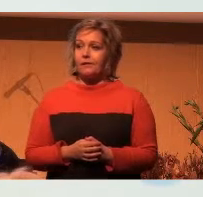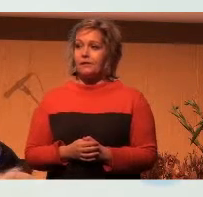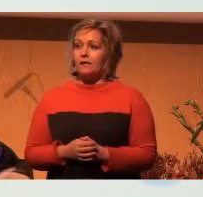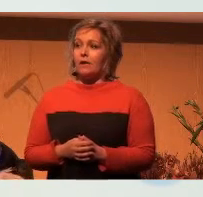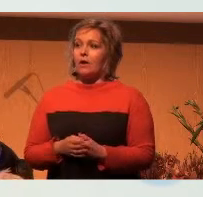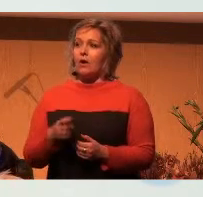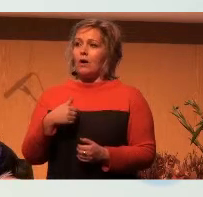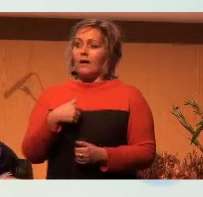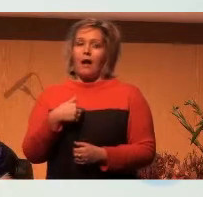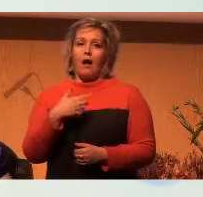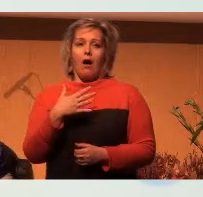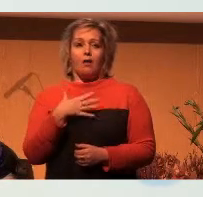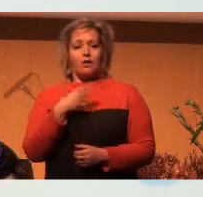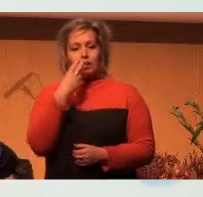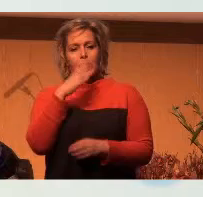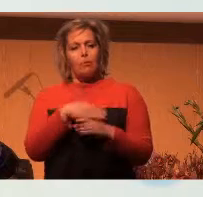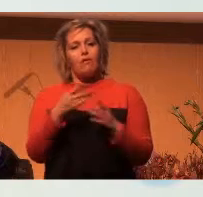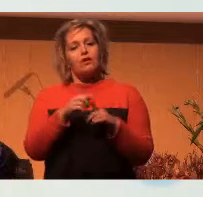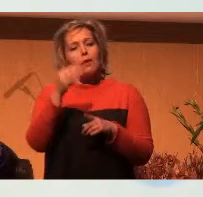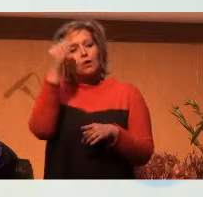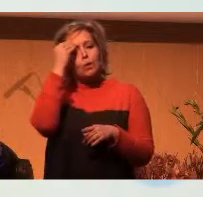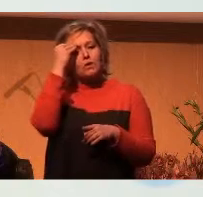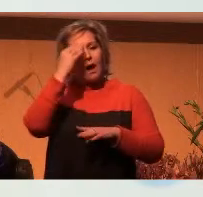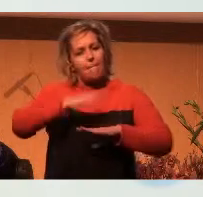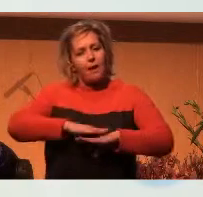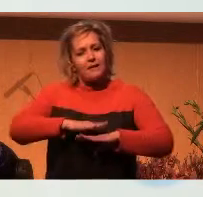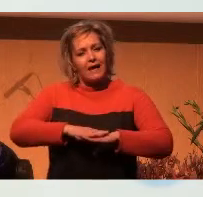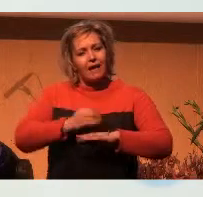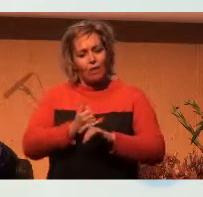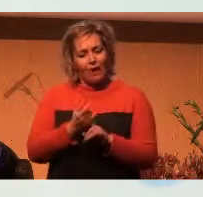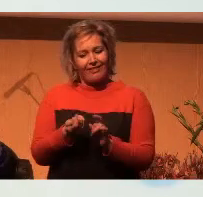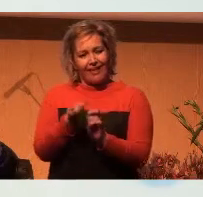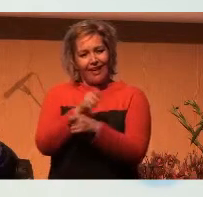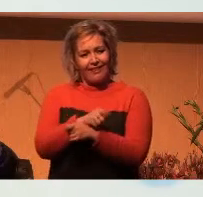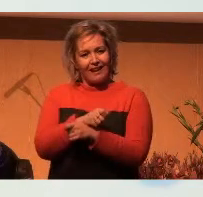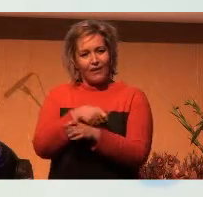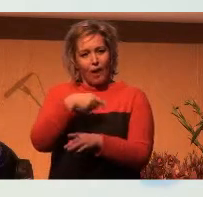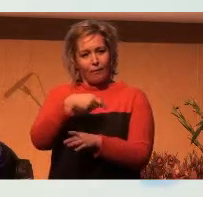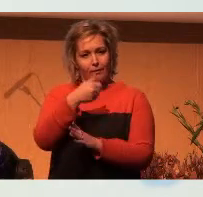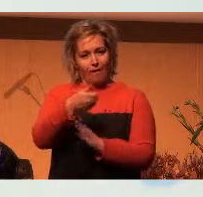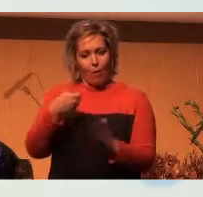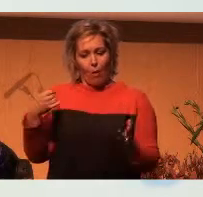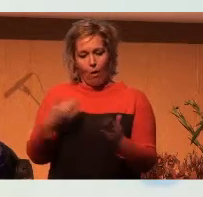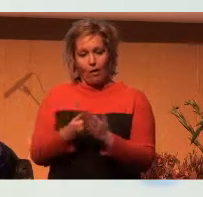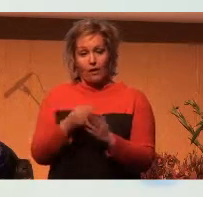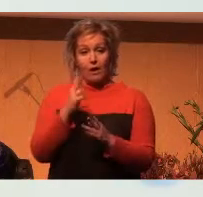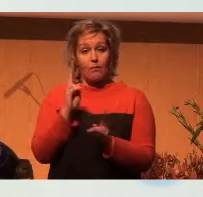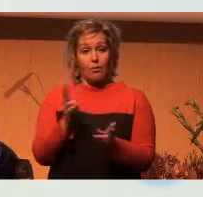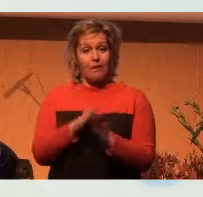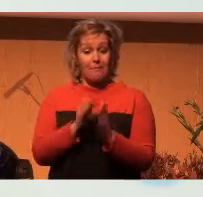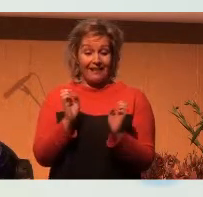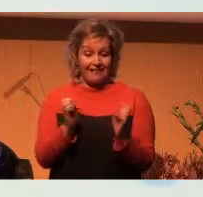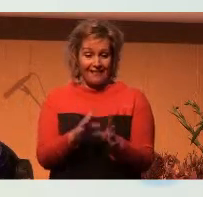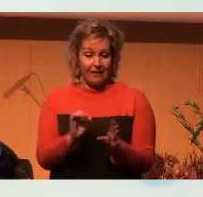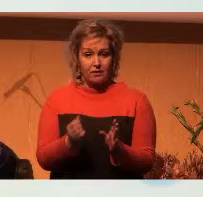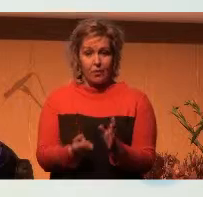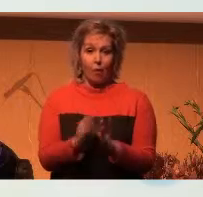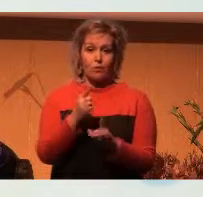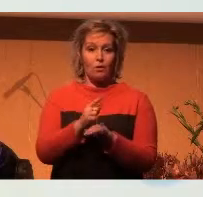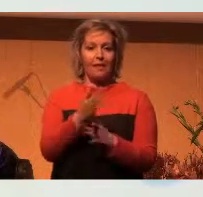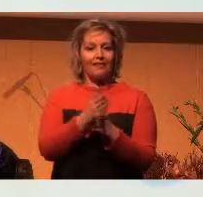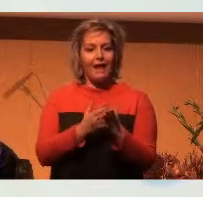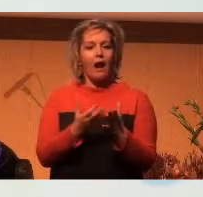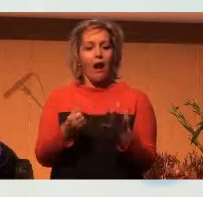Og så har også synet på hva som er kunnskapsbasert endret seg i løpet av disse årene. Brukermedvirkning oppstod kanskje som en del